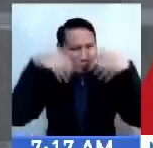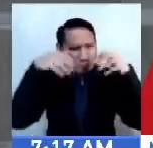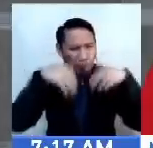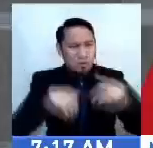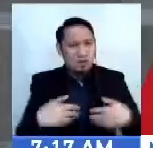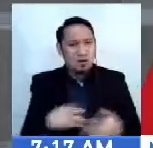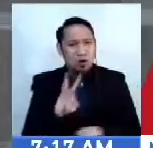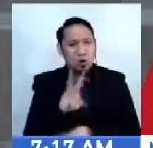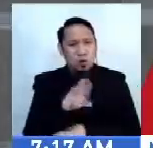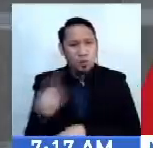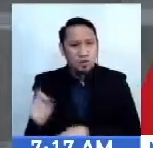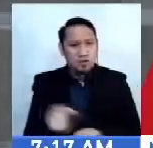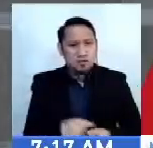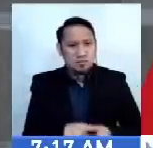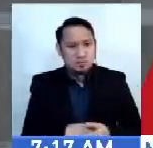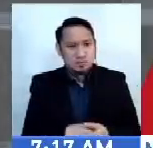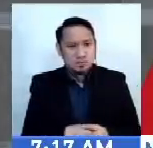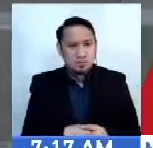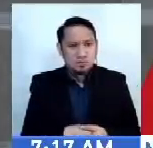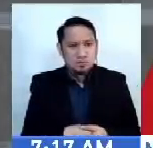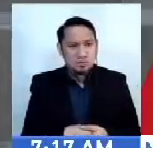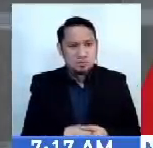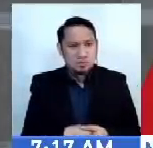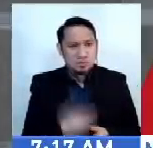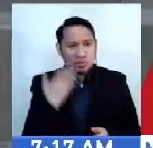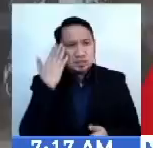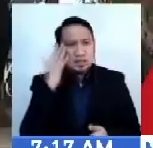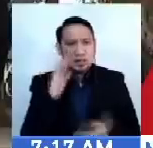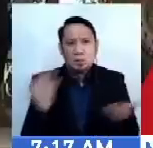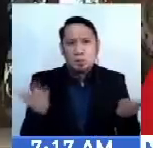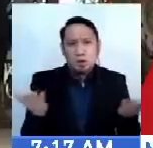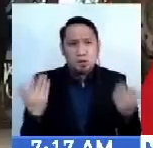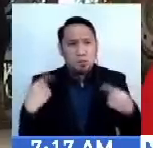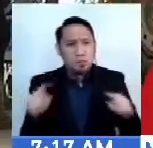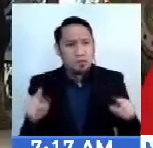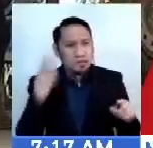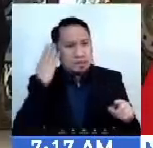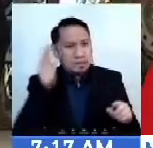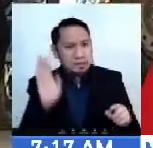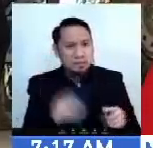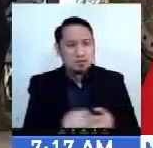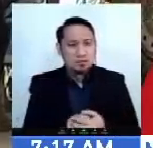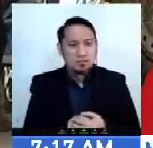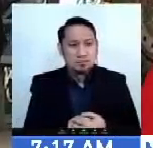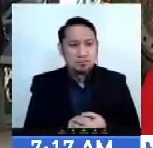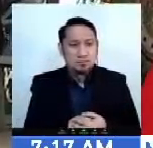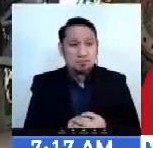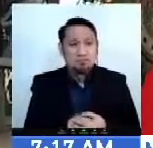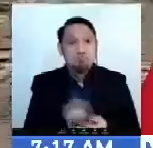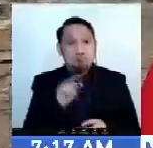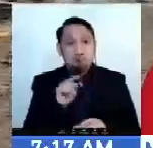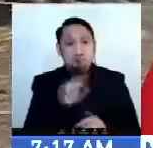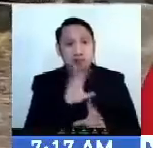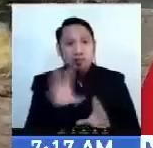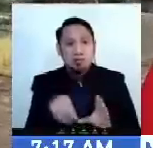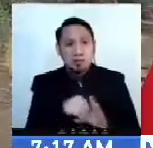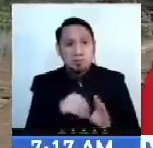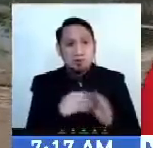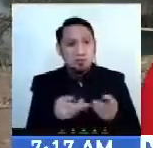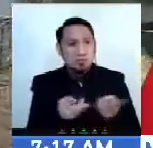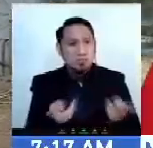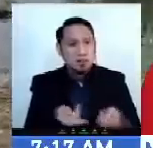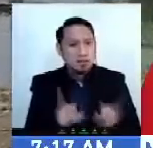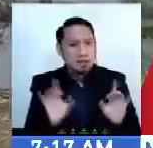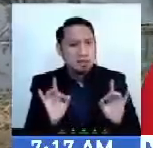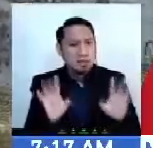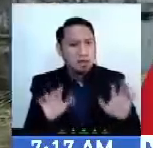Basang-basa. Hindi malang saan ka upupunta eh. Kasama rin ang lugar ni Lola Herminia sa mga delikadong lamunin